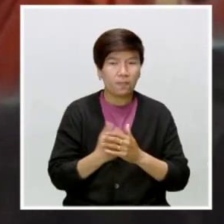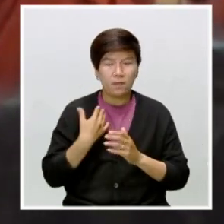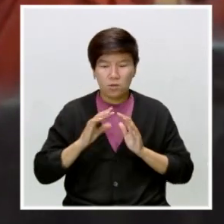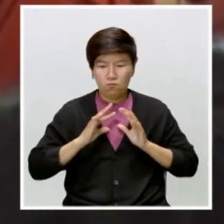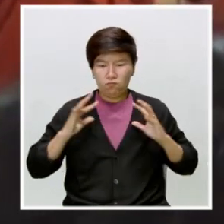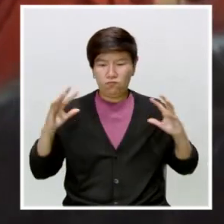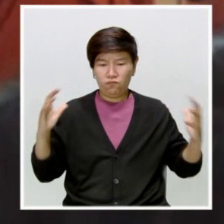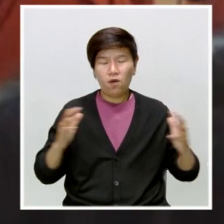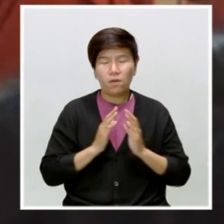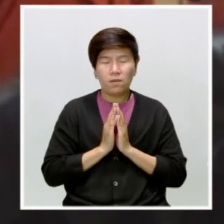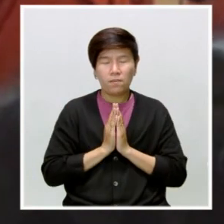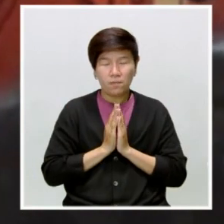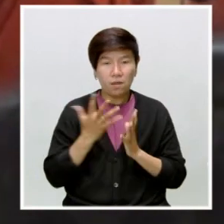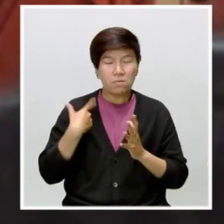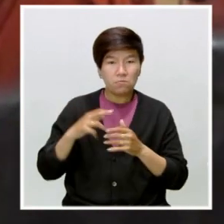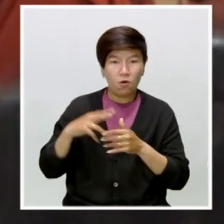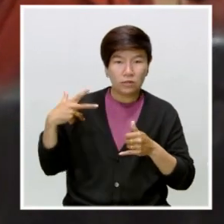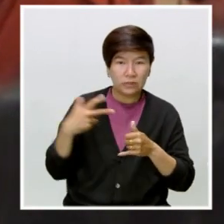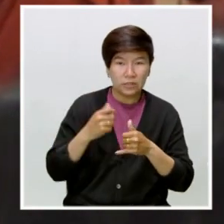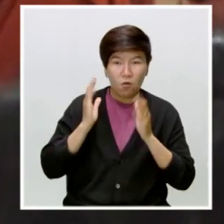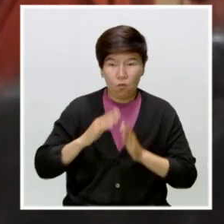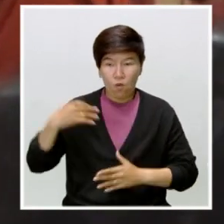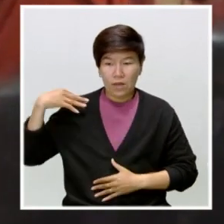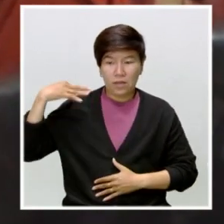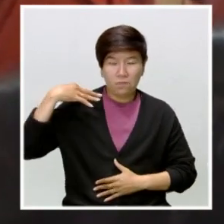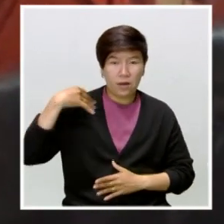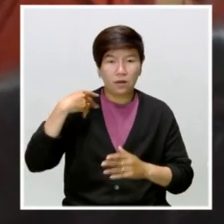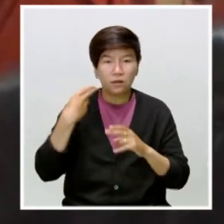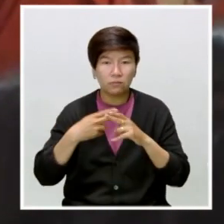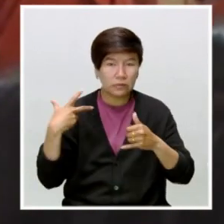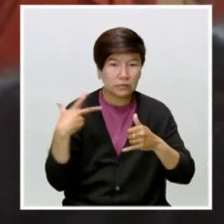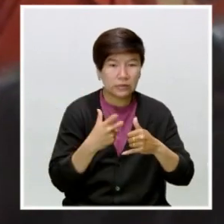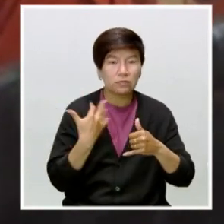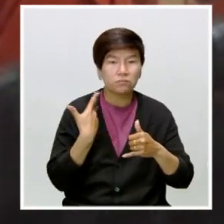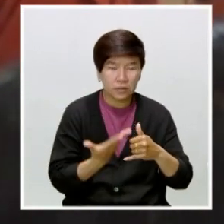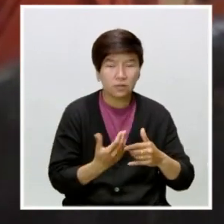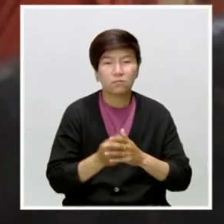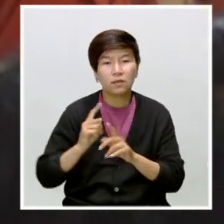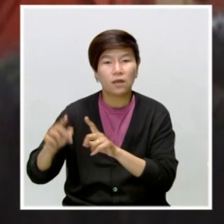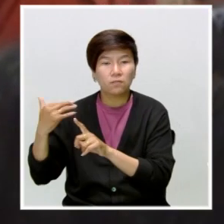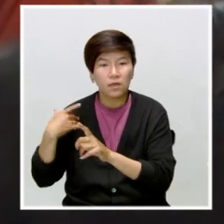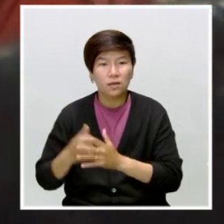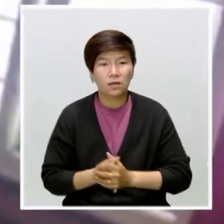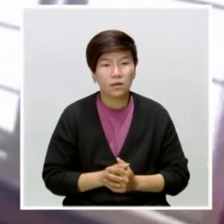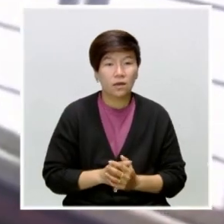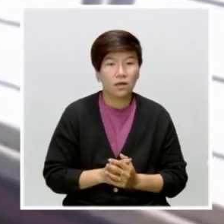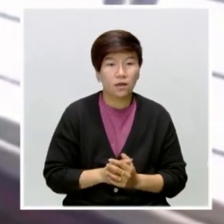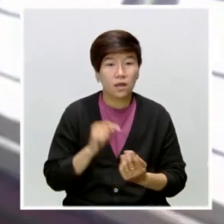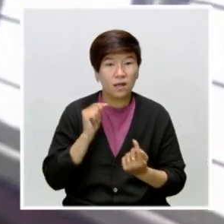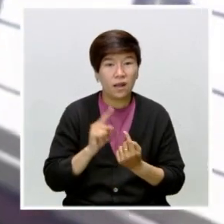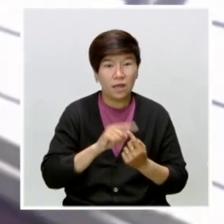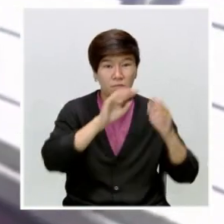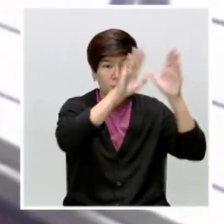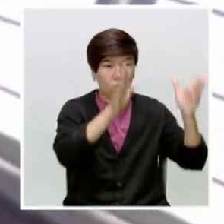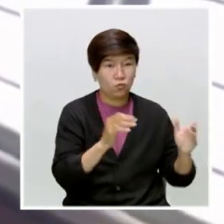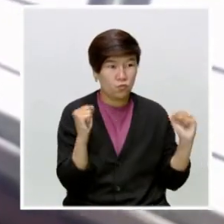นประชากรน้อยแล้วก็มีอาสาสมัครมาช่วยในการฉีดวัคซีนที่ชื่อว่าดีซุปด้วยนะคะรวมถึงมีการใช้งานตู้แช่วัคซีนที่เข